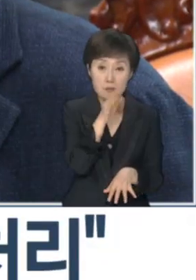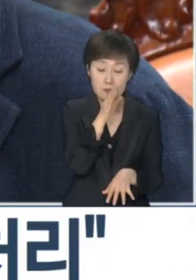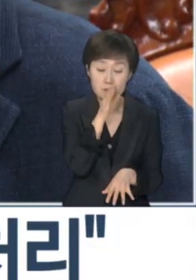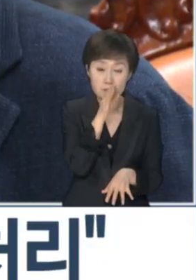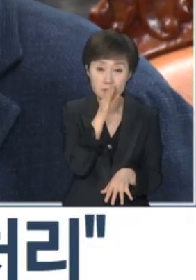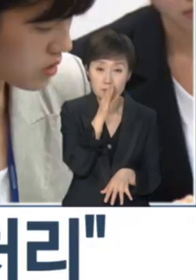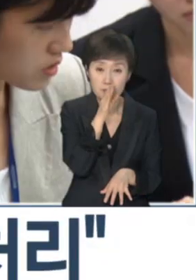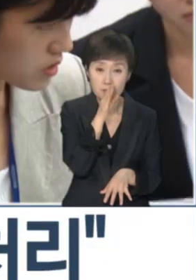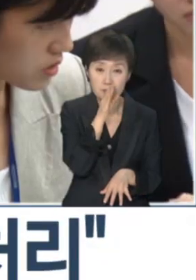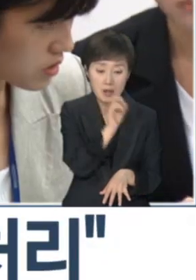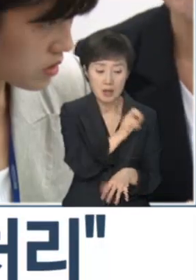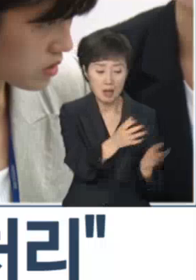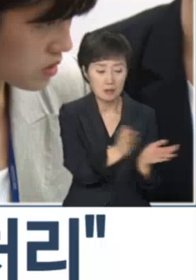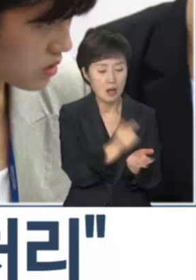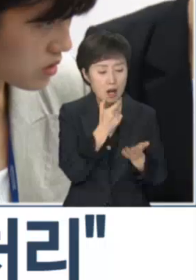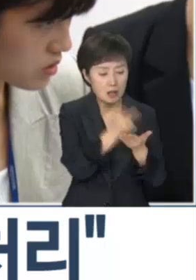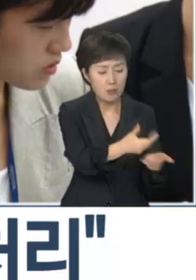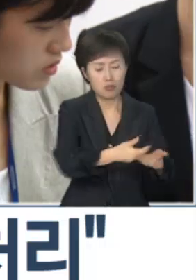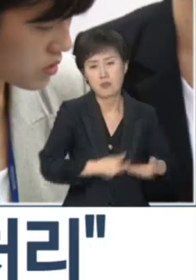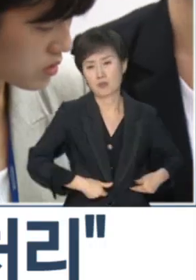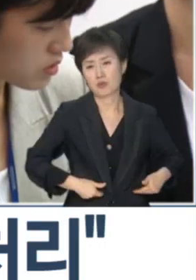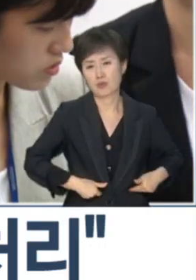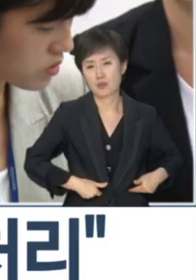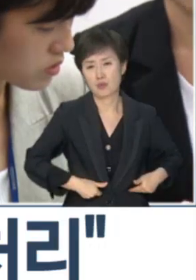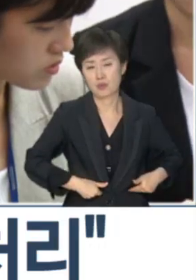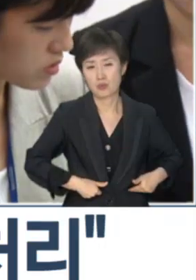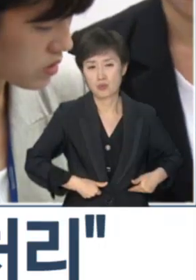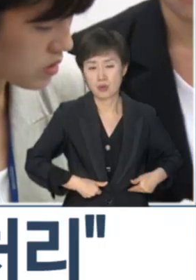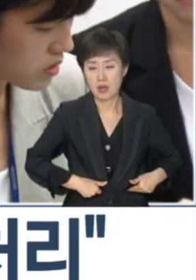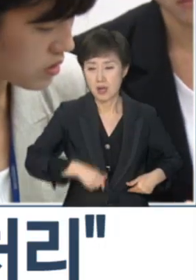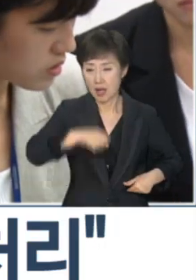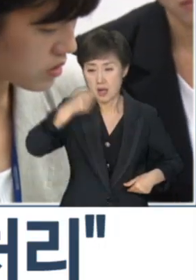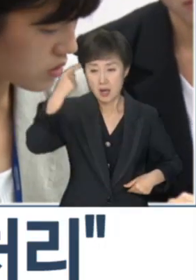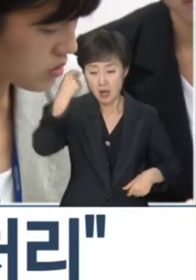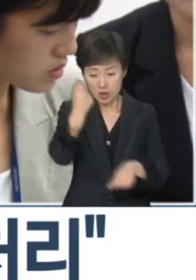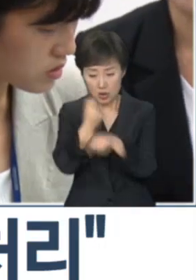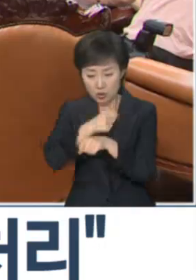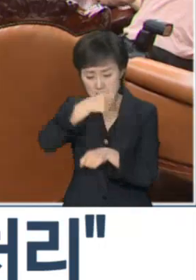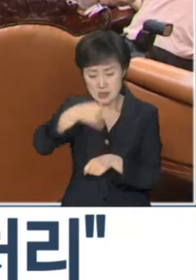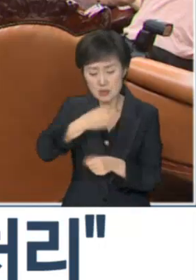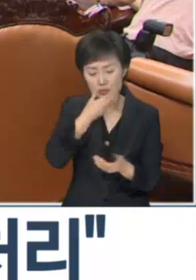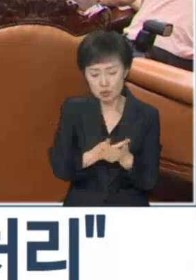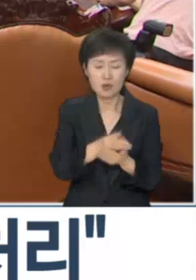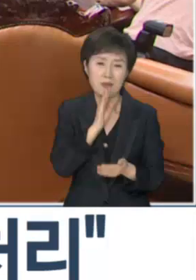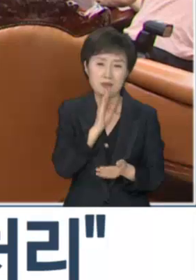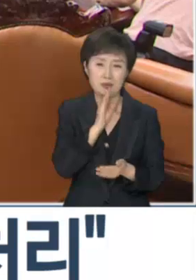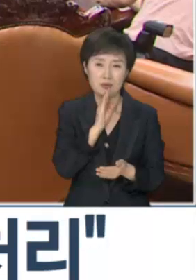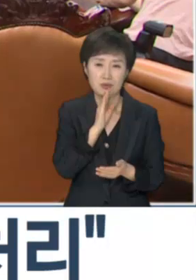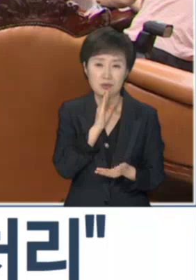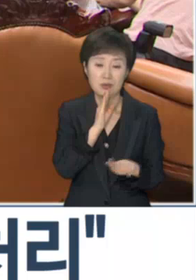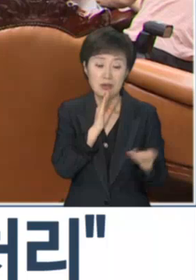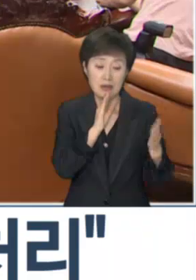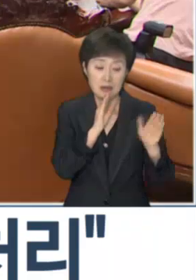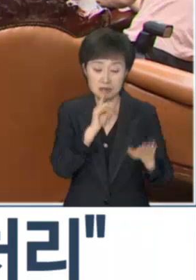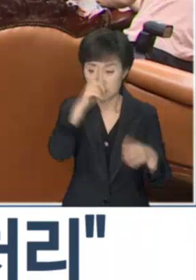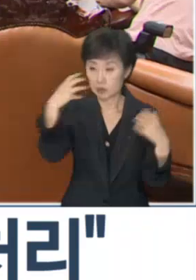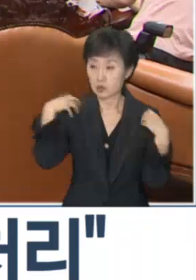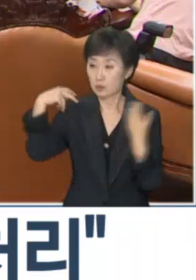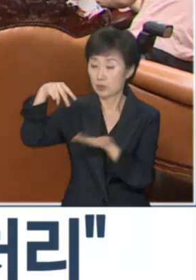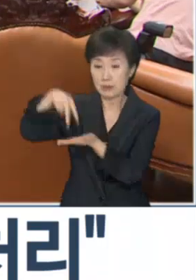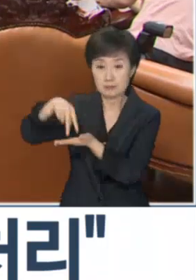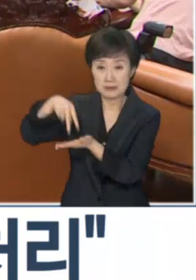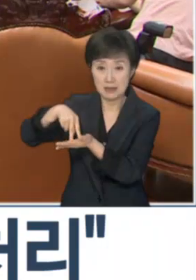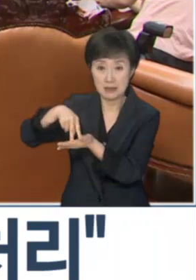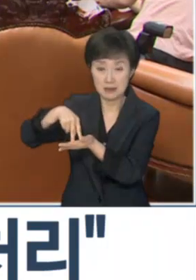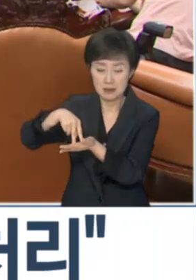상황에서 야당도 좀 양보했으면 좋겠다. 뭐 R&D 예산 뭐 중요하고 다 중요하지만 그러나 이제 정부가 국민이 선택한 정부이기